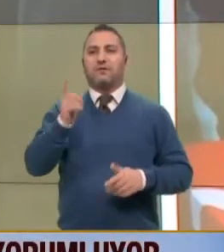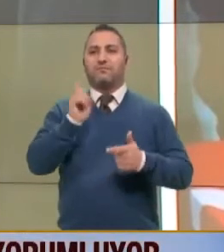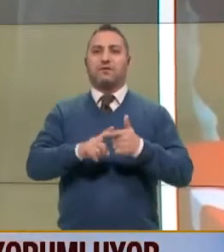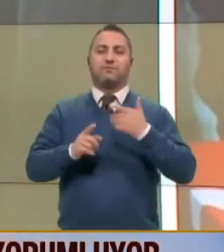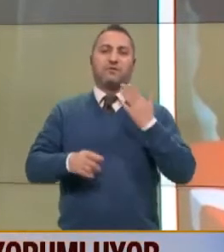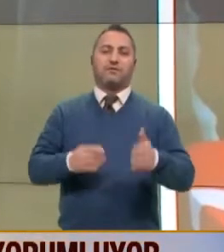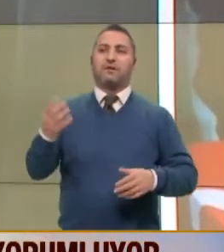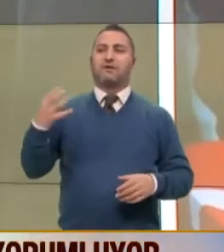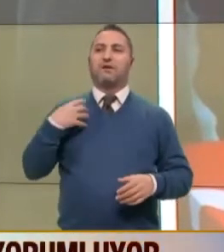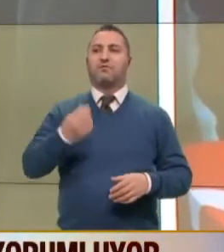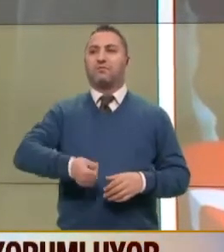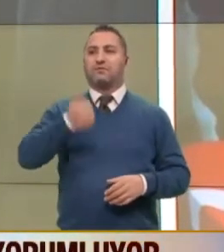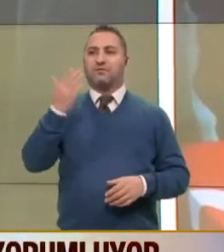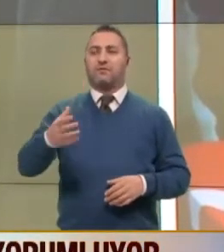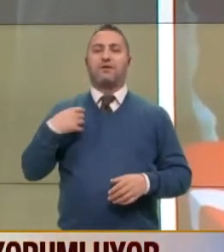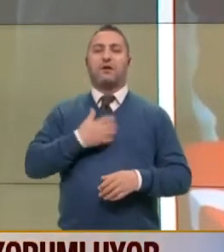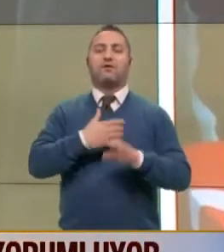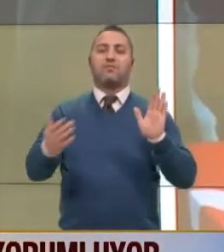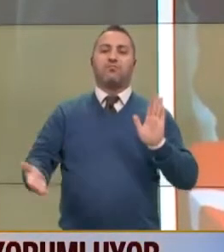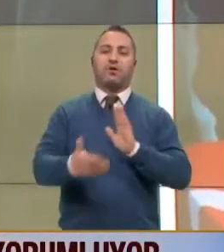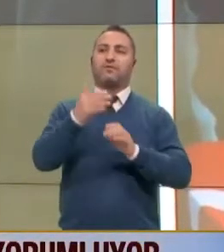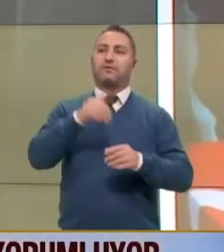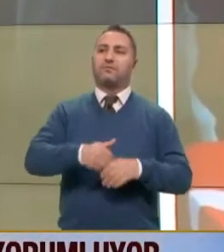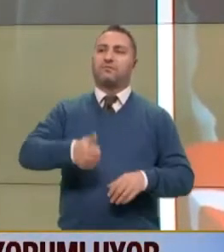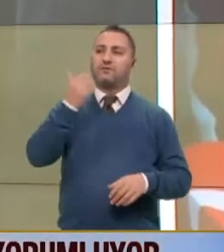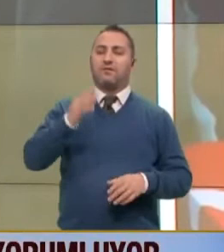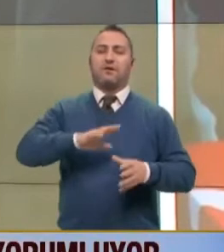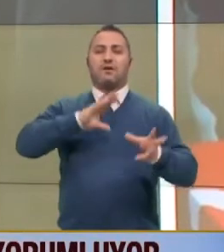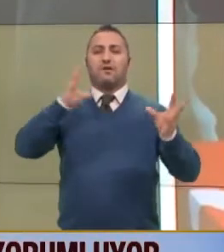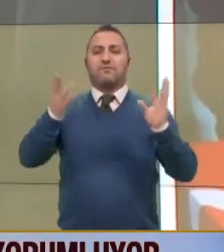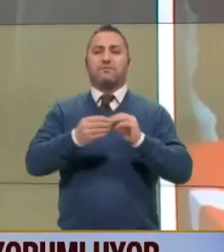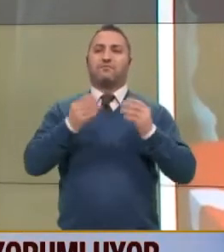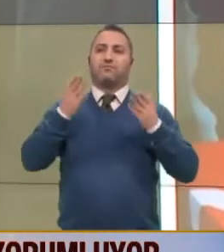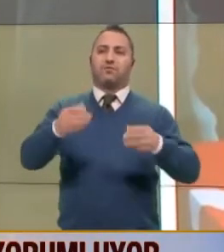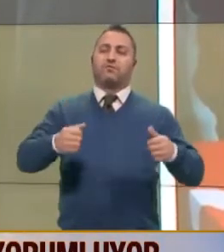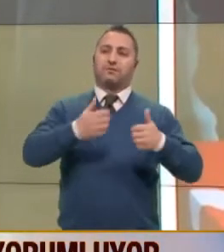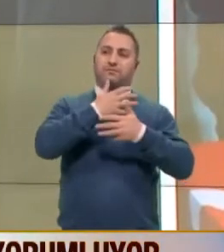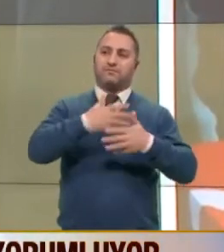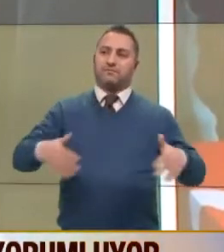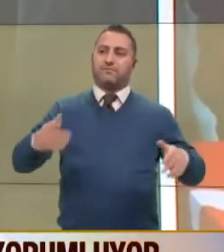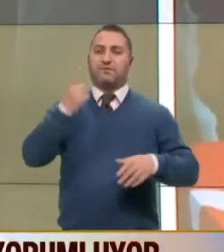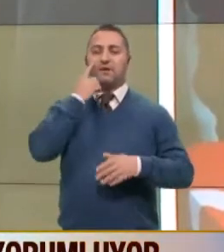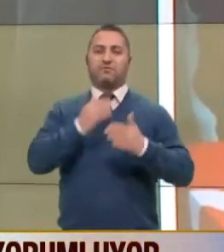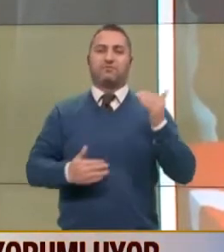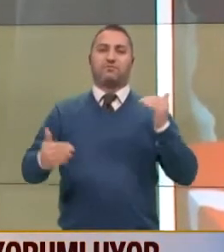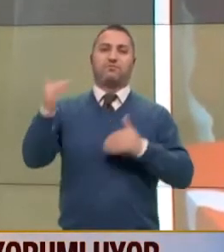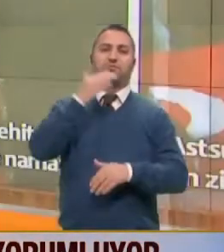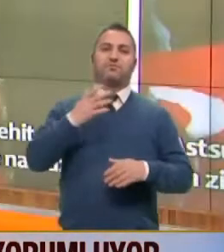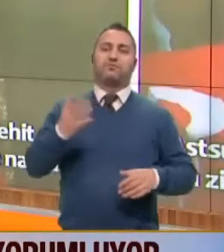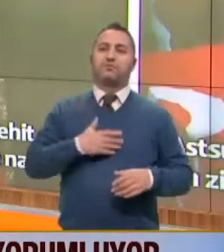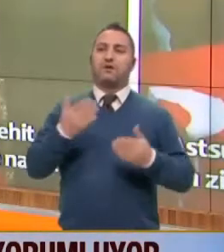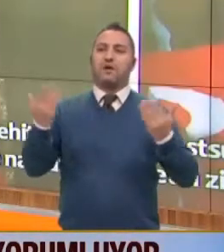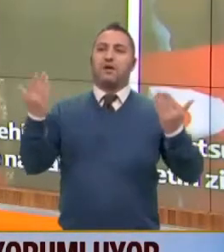Başbakan, Genelkurmay Başkanı, Ana Muhalefet Partisi lideri pek çok lider vardı. Pek çok devletimizin üst düzeyleri var. Bakın